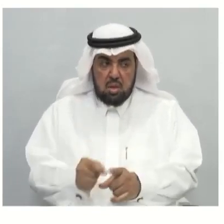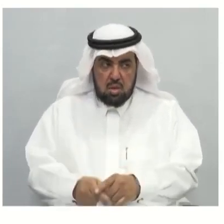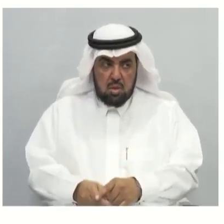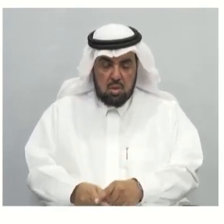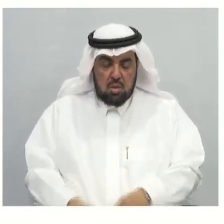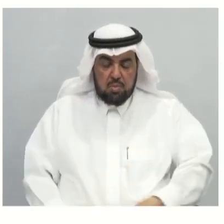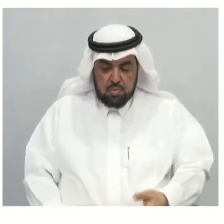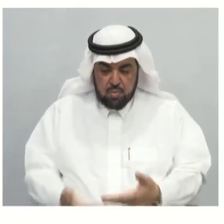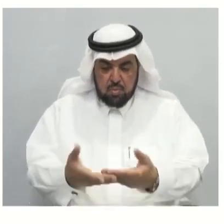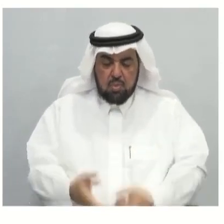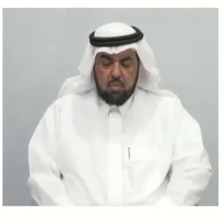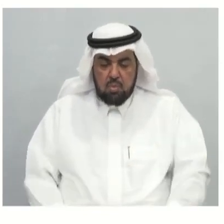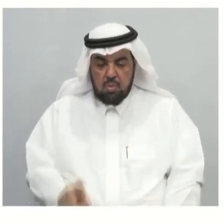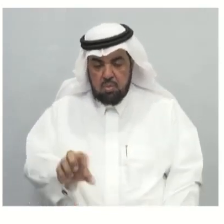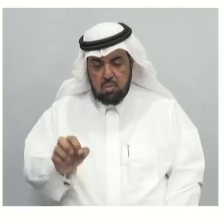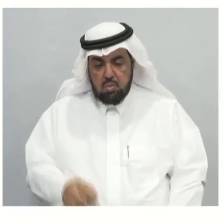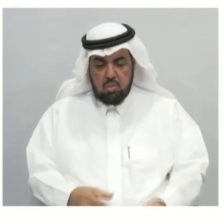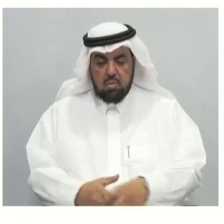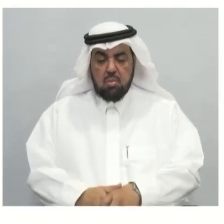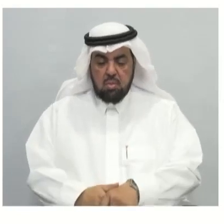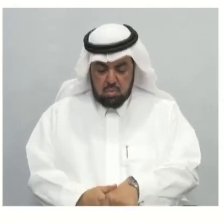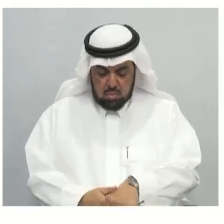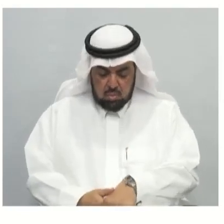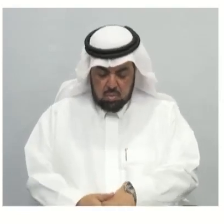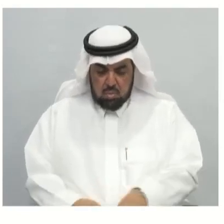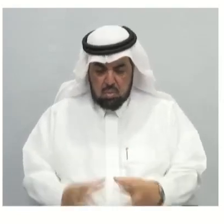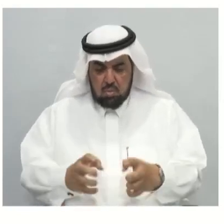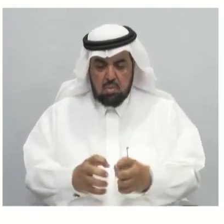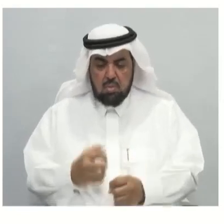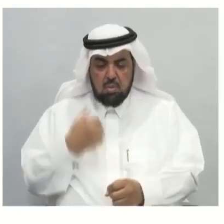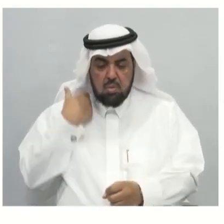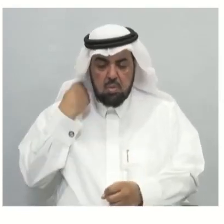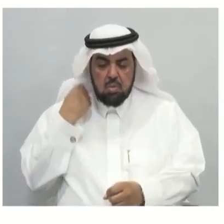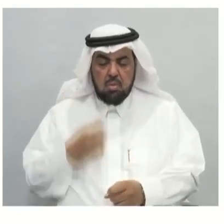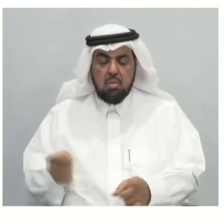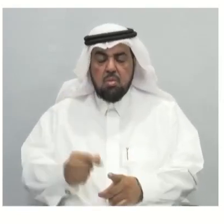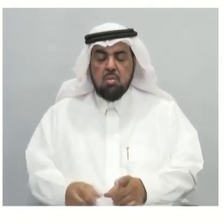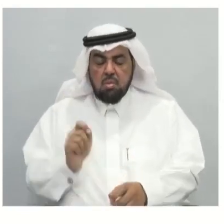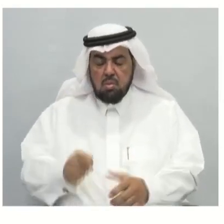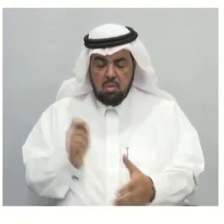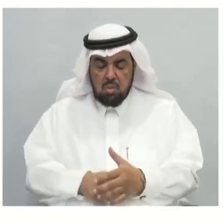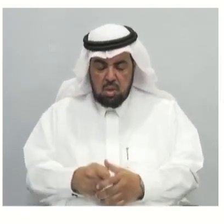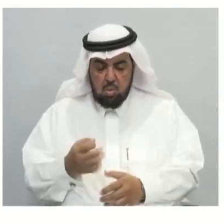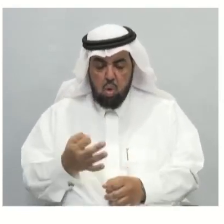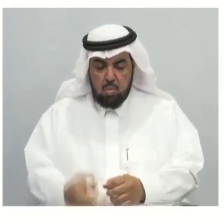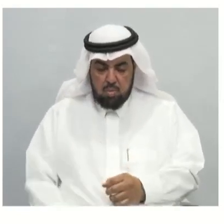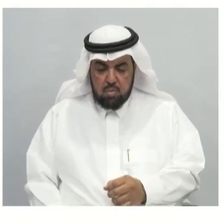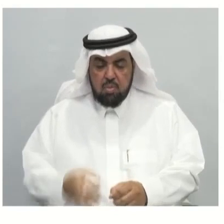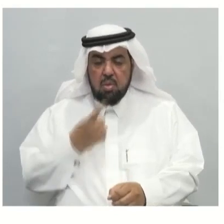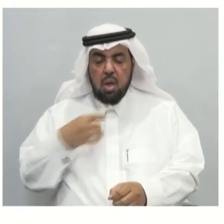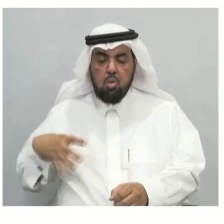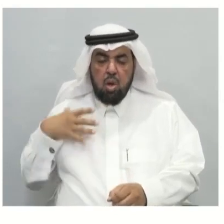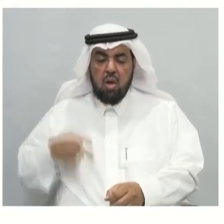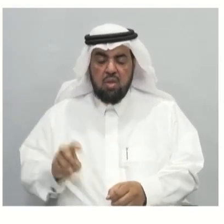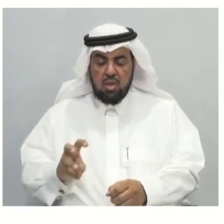الحالي وتقوم بتقديم اقتراحك التحليليه هذه تهدف الى اتخاذ قرار مهم عندما يرغب المدراء